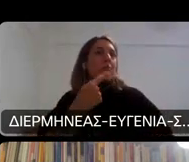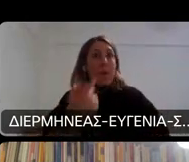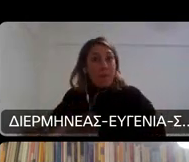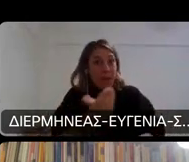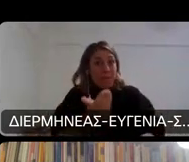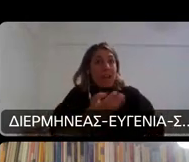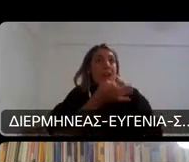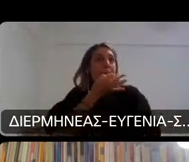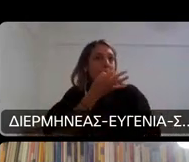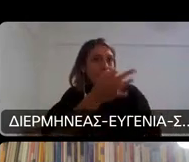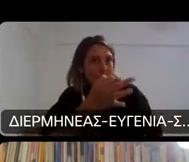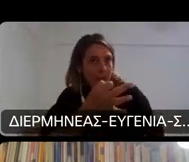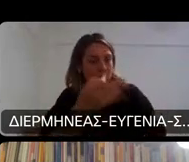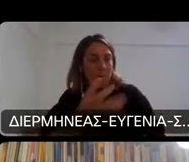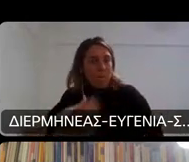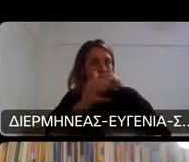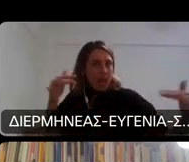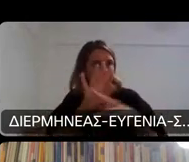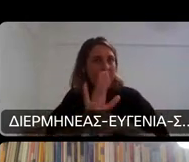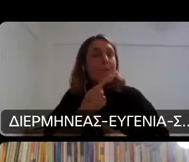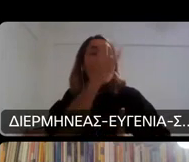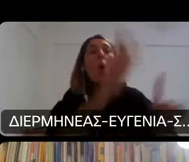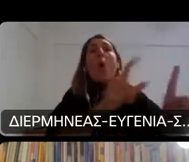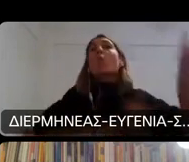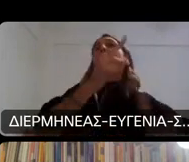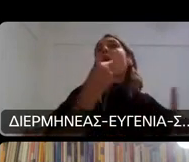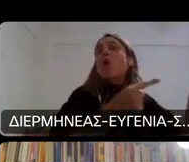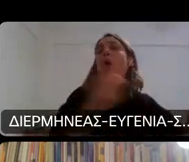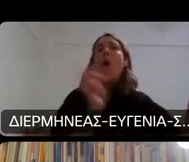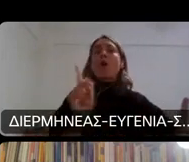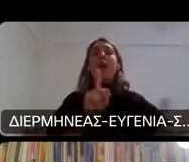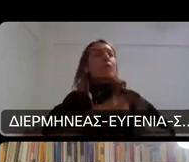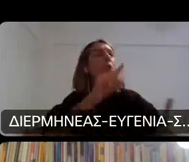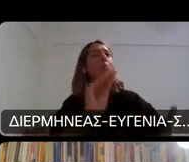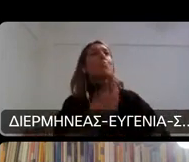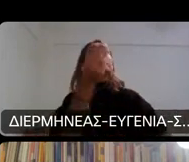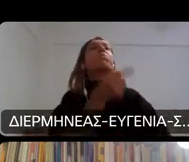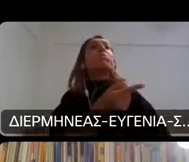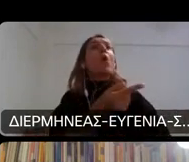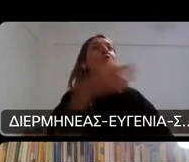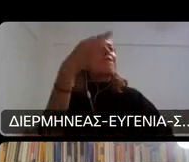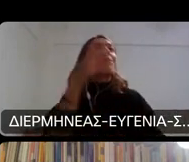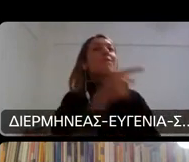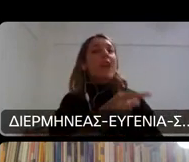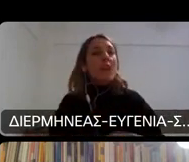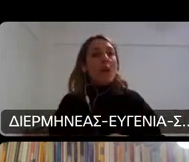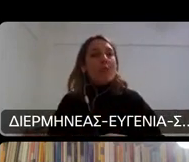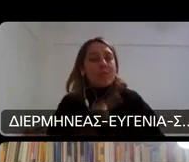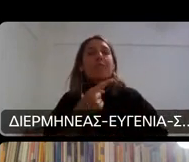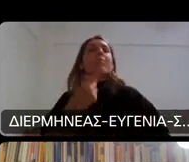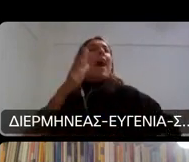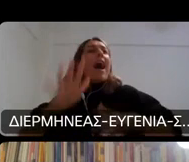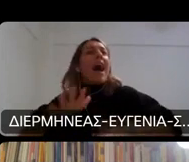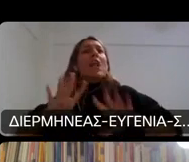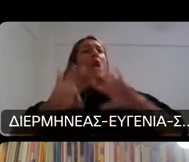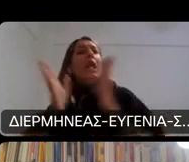τη διεπίδραση, αλλά προκύπτει από τις λεπτομέρειες του συμφραστικού πλαισίου